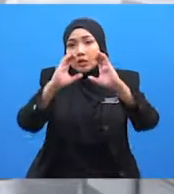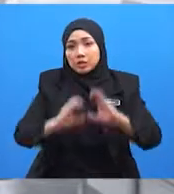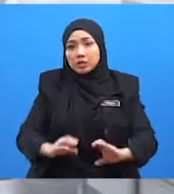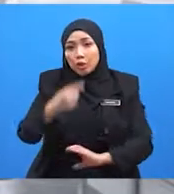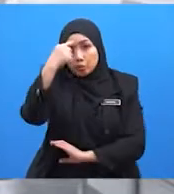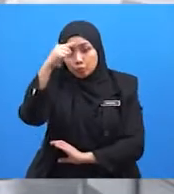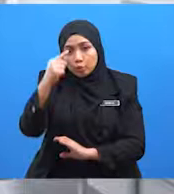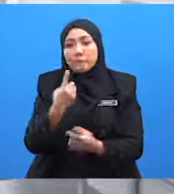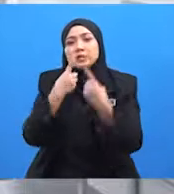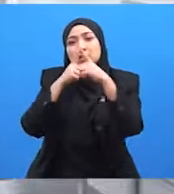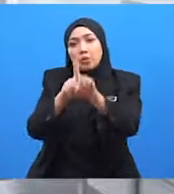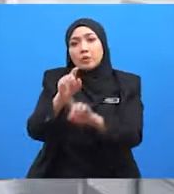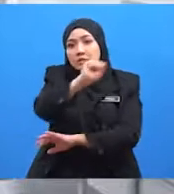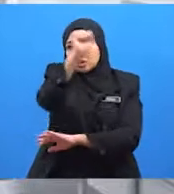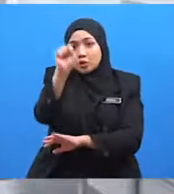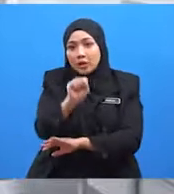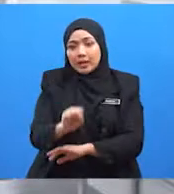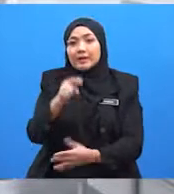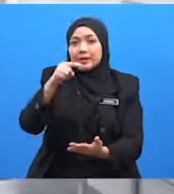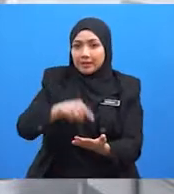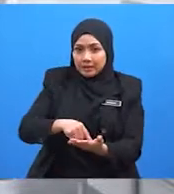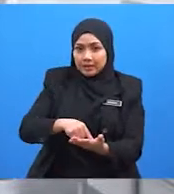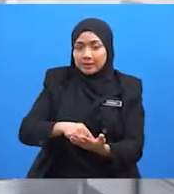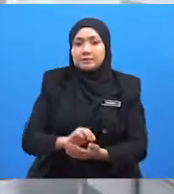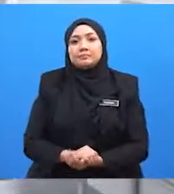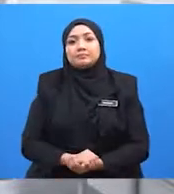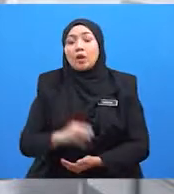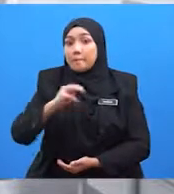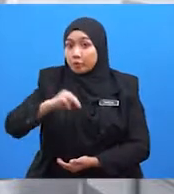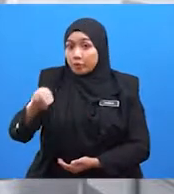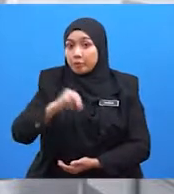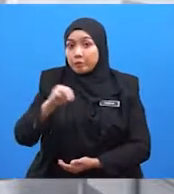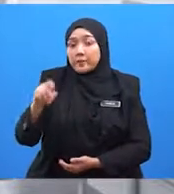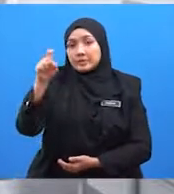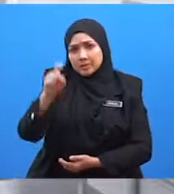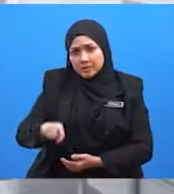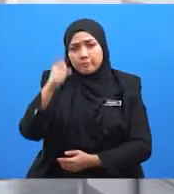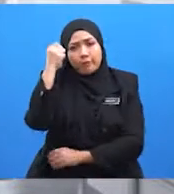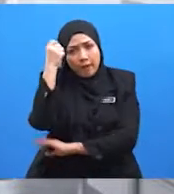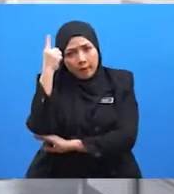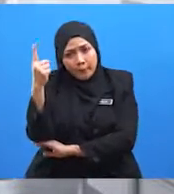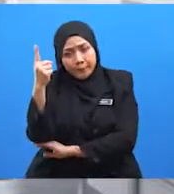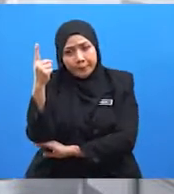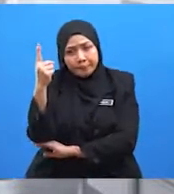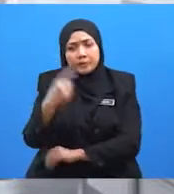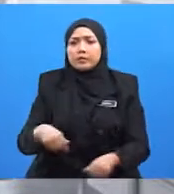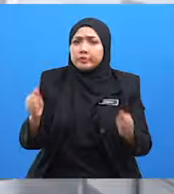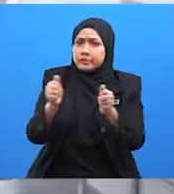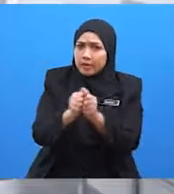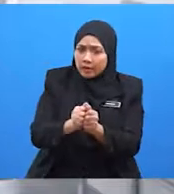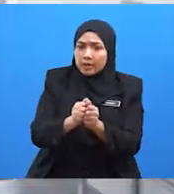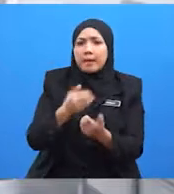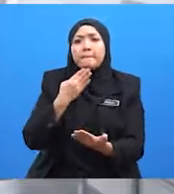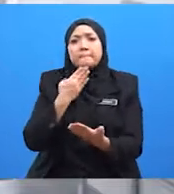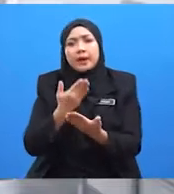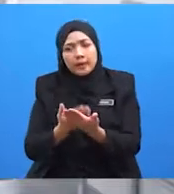untuk menjawab soalan situasi ini? Murid-murid perlulah memahami situasi dengan baik